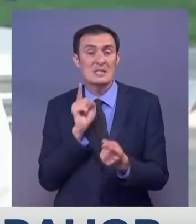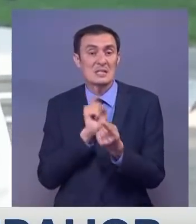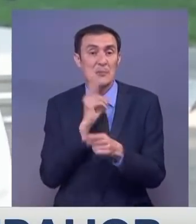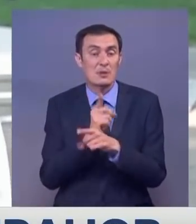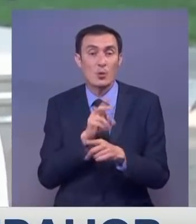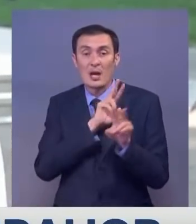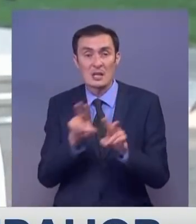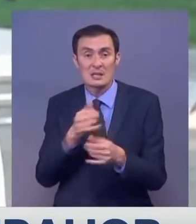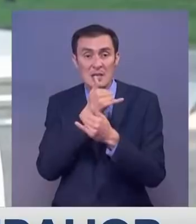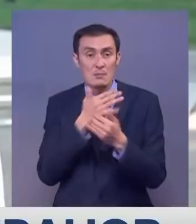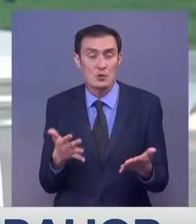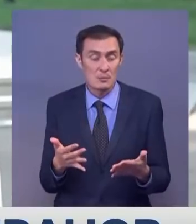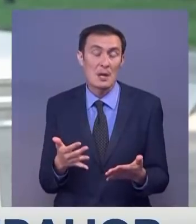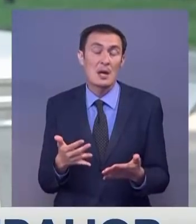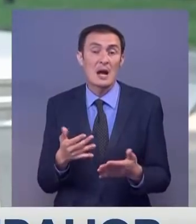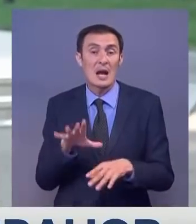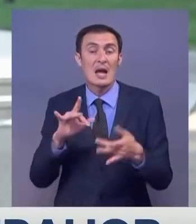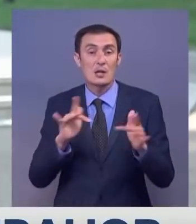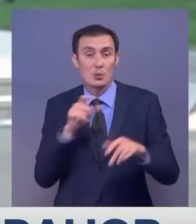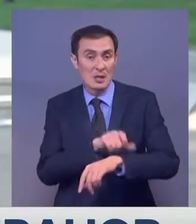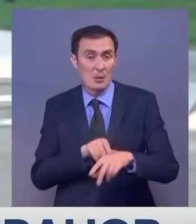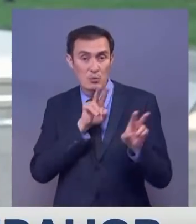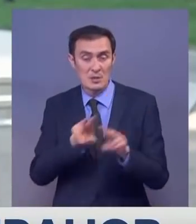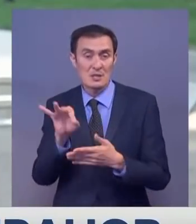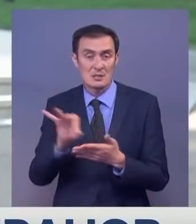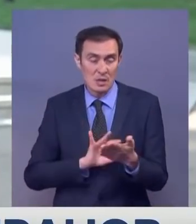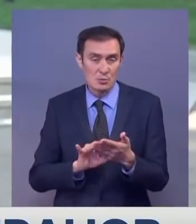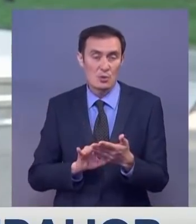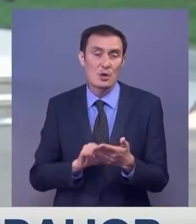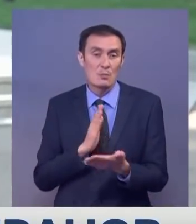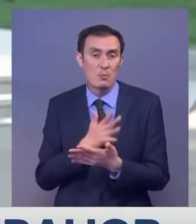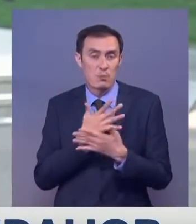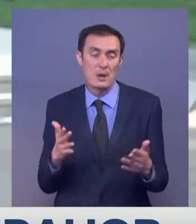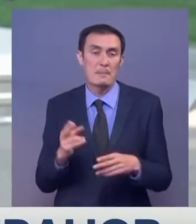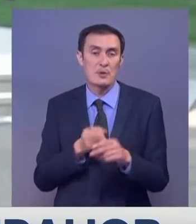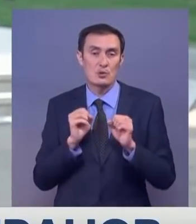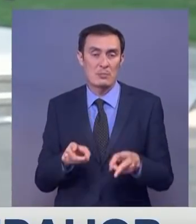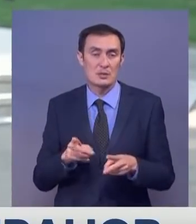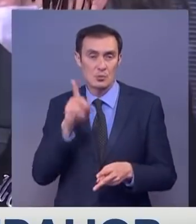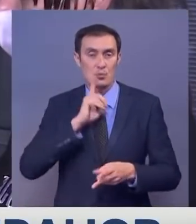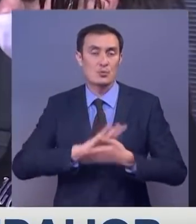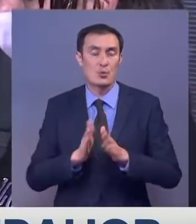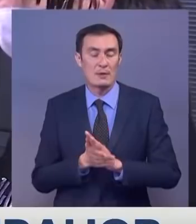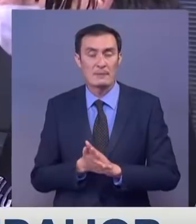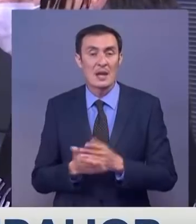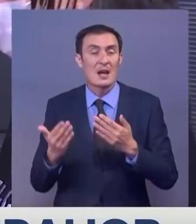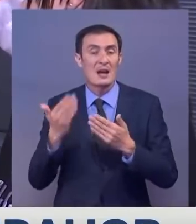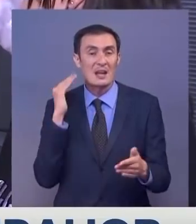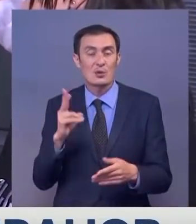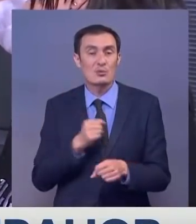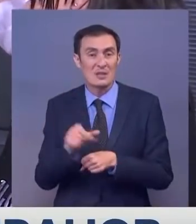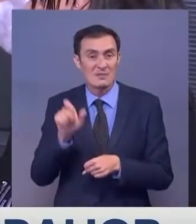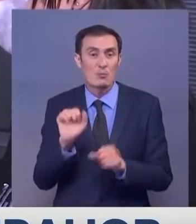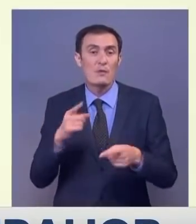мог контролироваться эффективно. Электронное наблюдение позволяет нам создавать более безопасные опасную среду. Ранее насильник